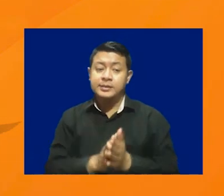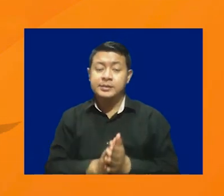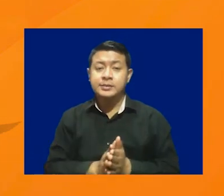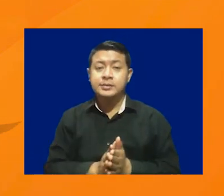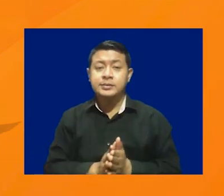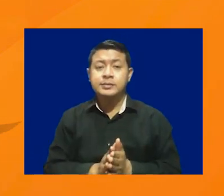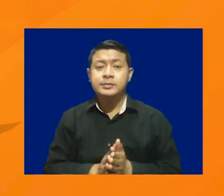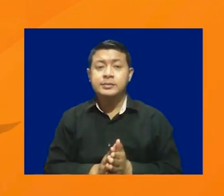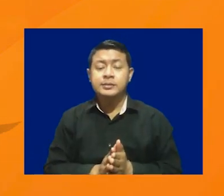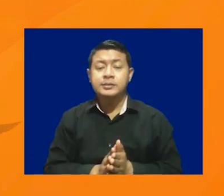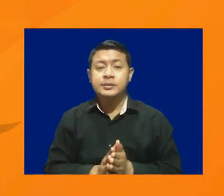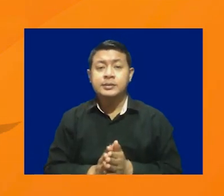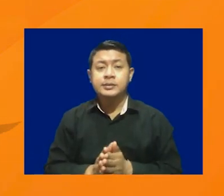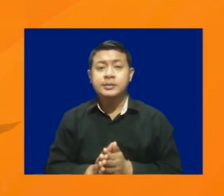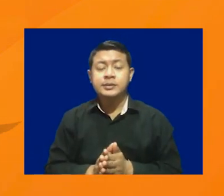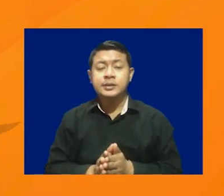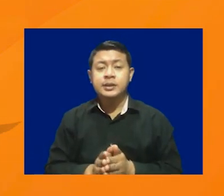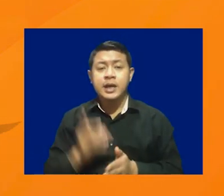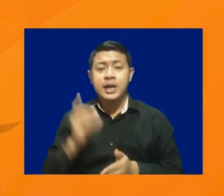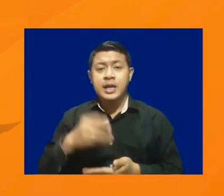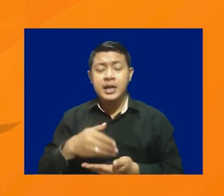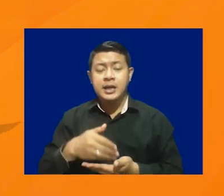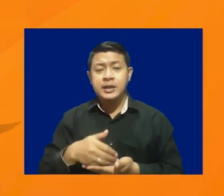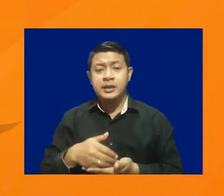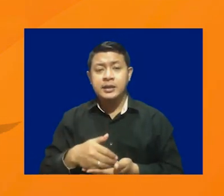melihat dari